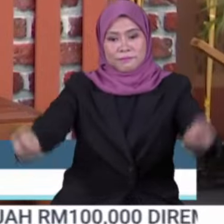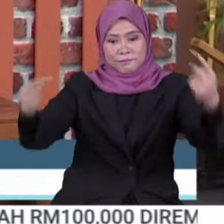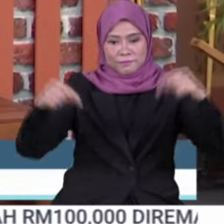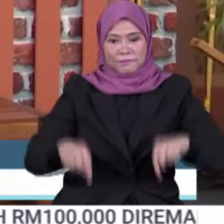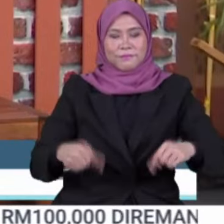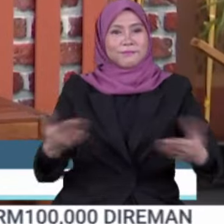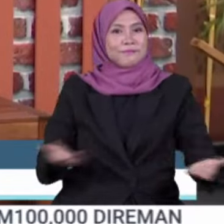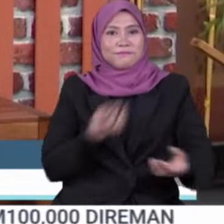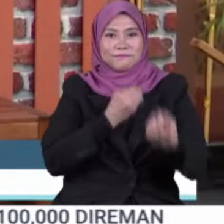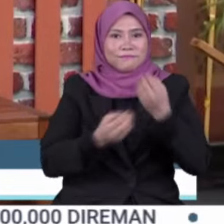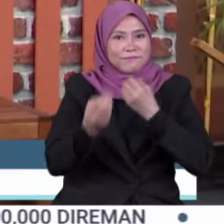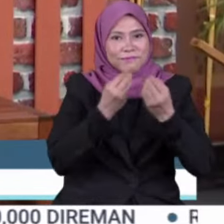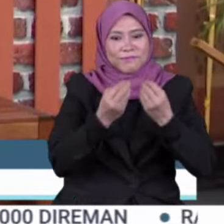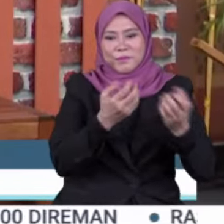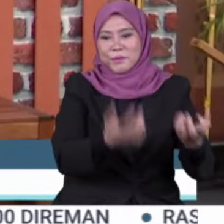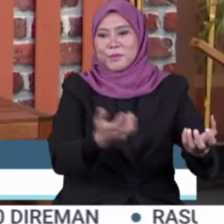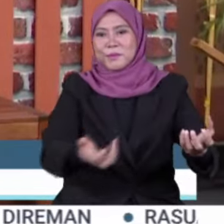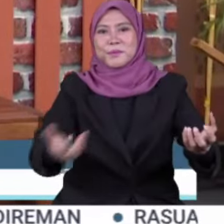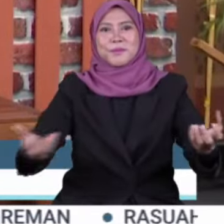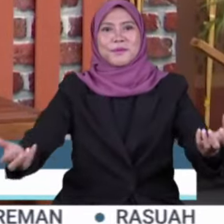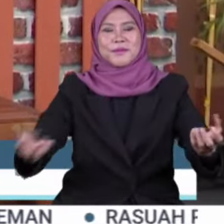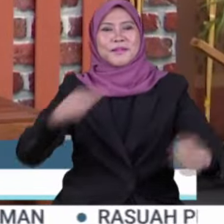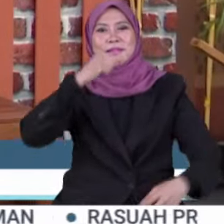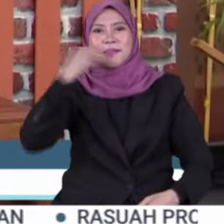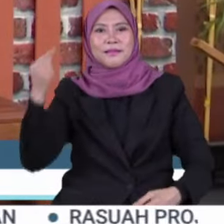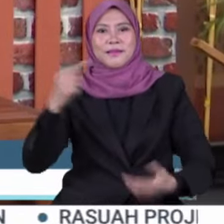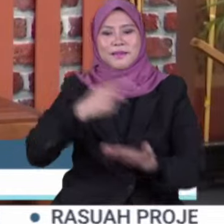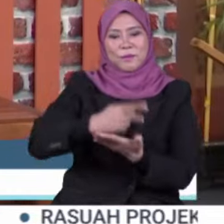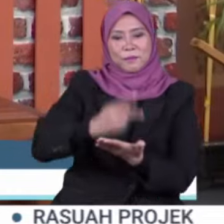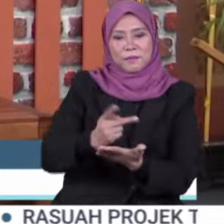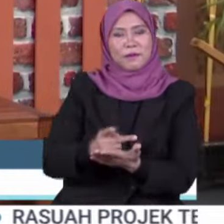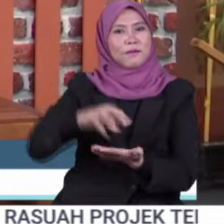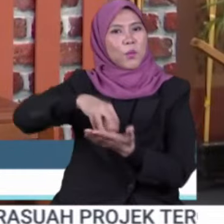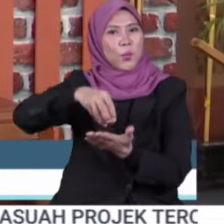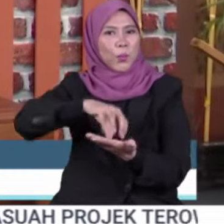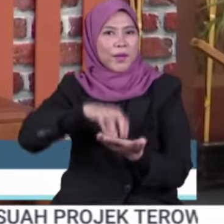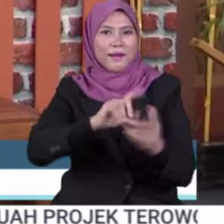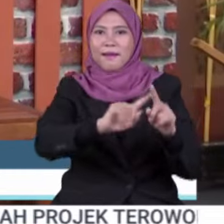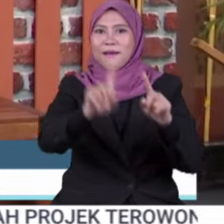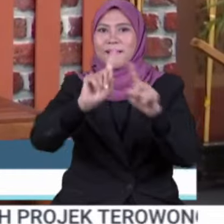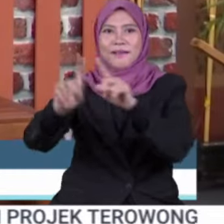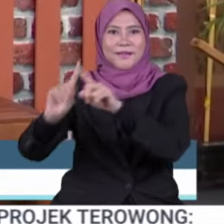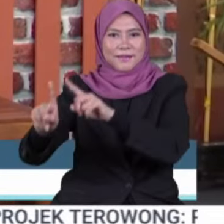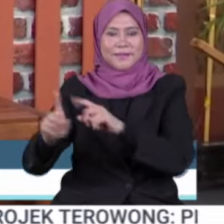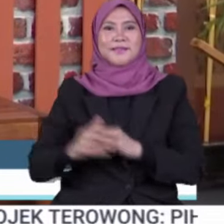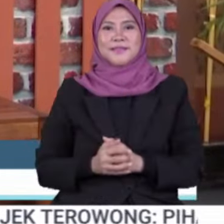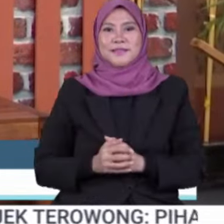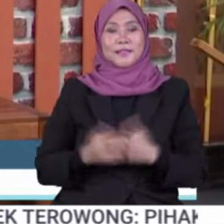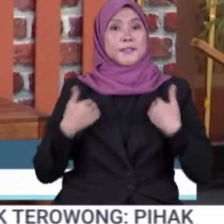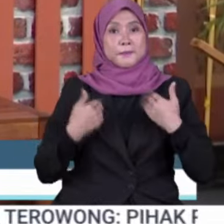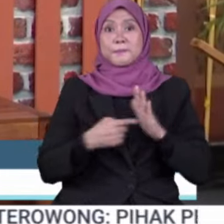selera, pelbagai juadah disediakan antaranya sate, ketupat, kuih muih dan macam-macam lagi. Pelbagai persembahan juga menanti